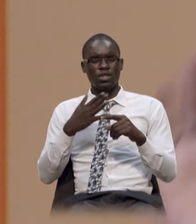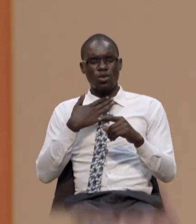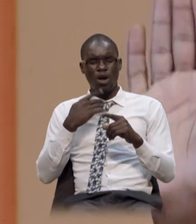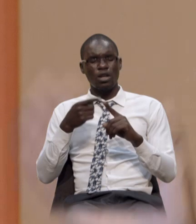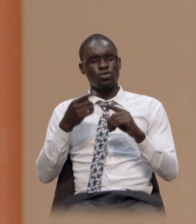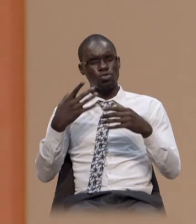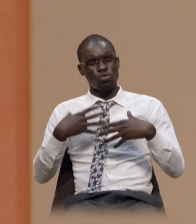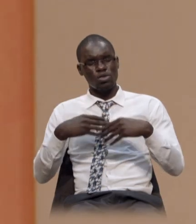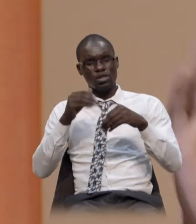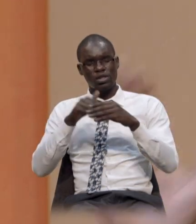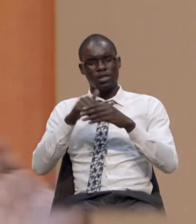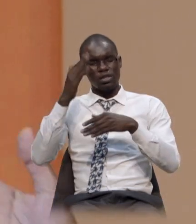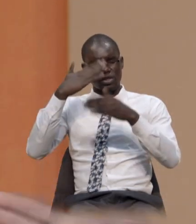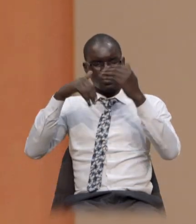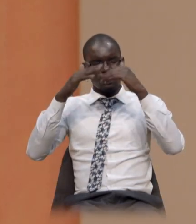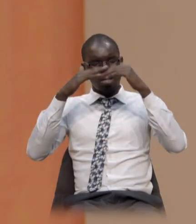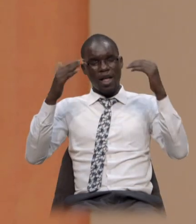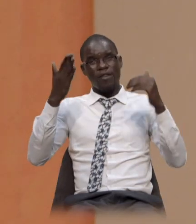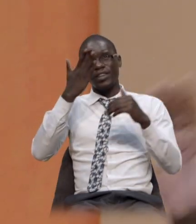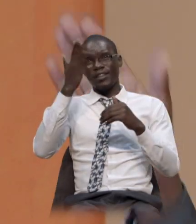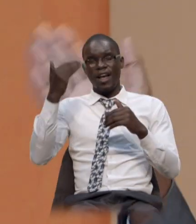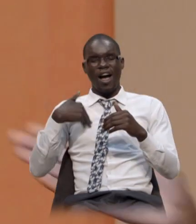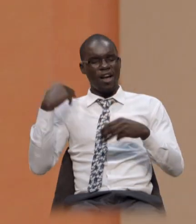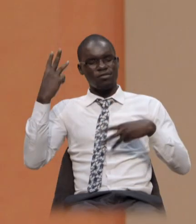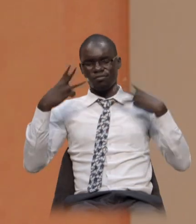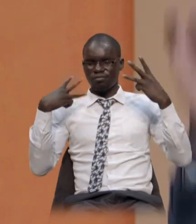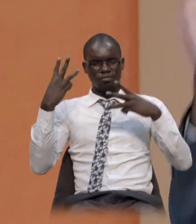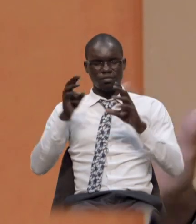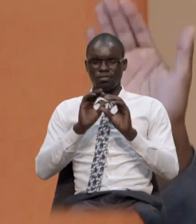kukaa hapa lipo shaka.